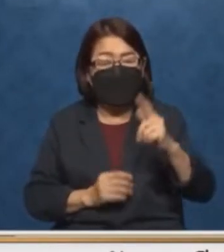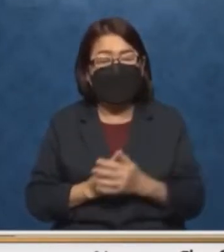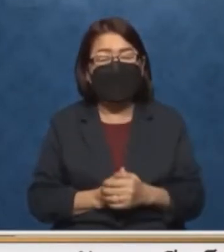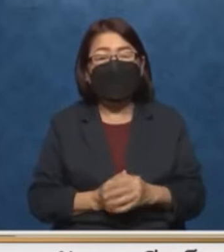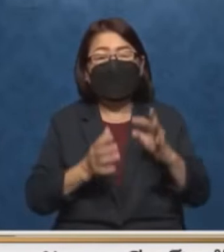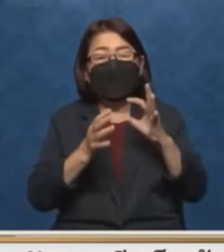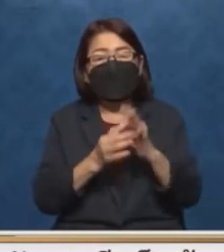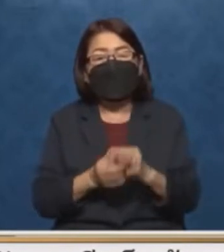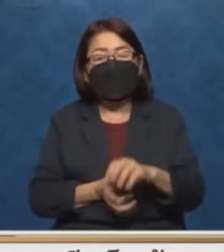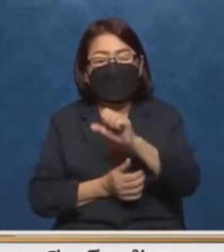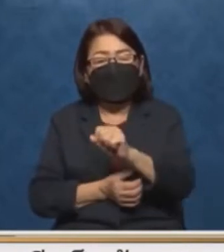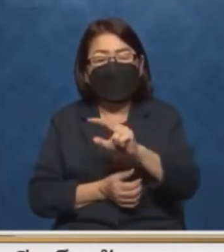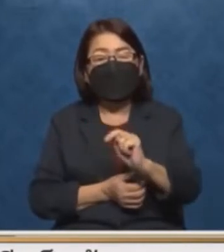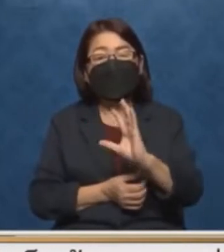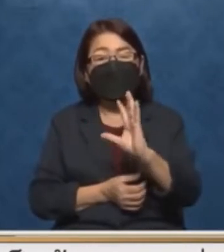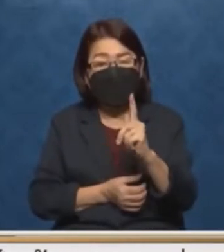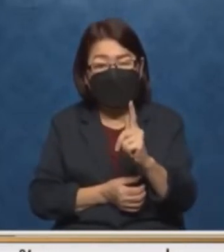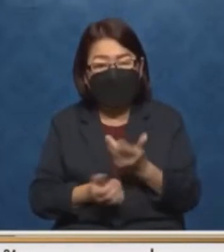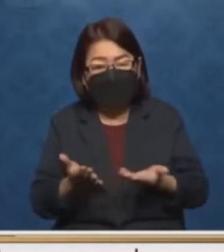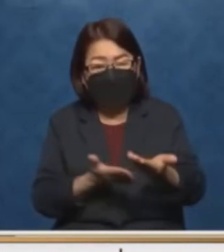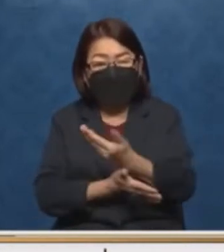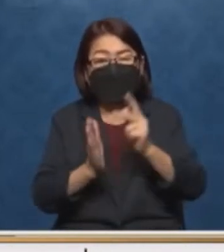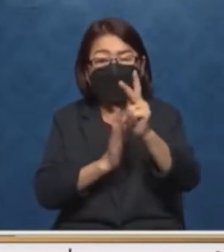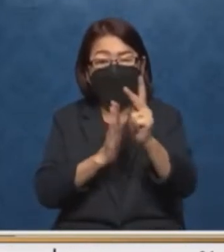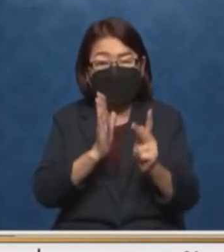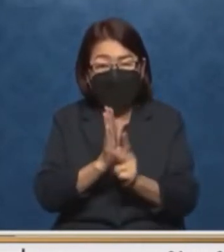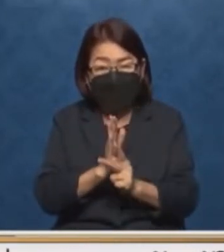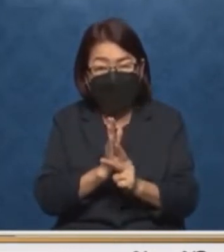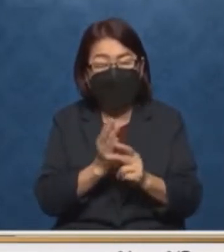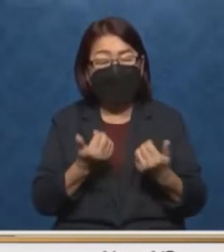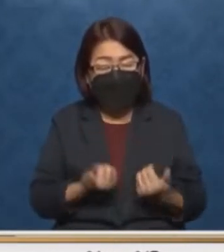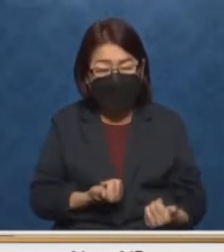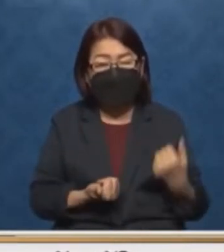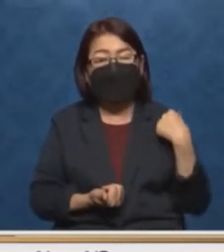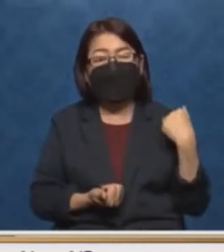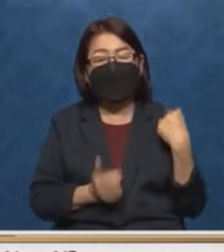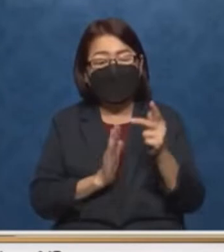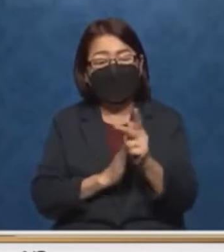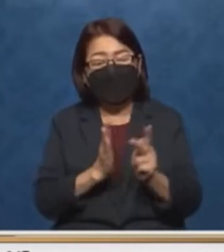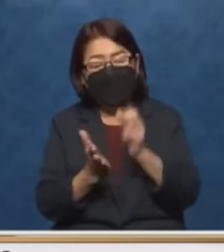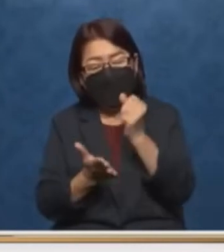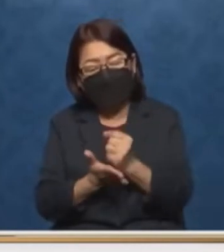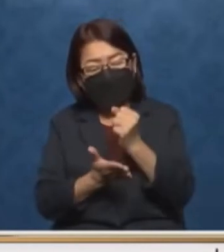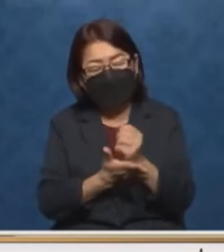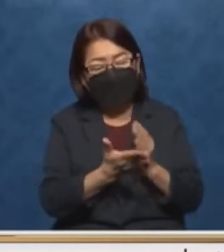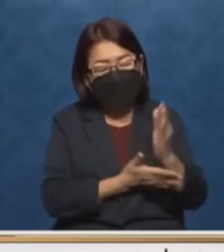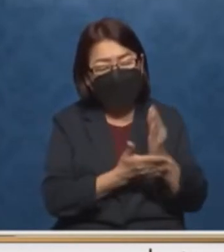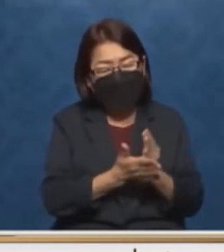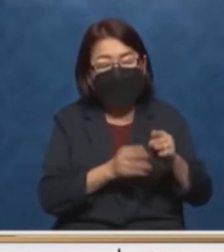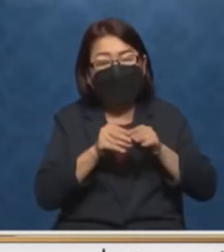ของสภานิติบัญญัติแห่งชาติกฎหมายหลายฉบับครับที่ออกมาขาดความรอบคอบ